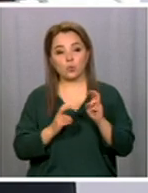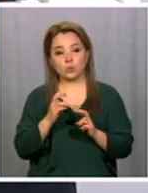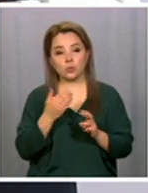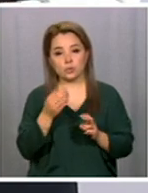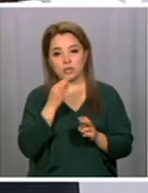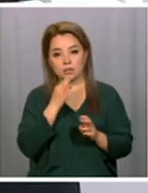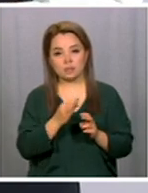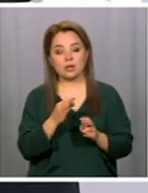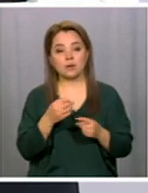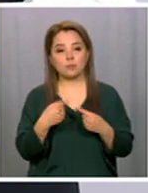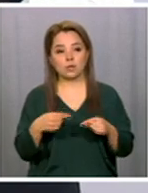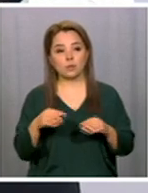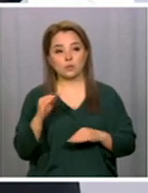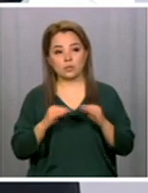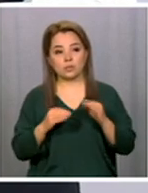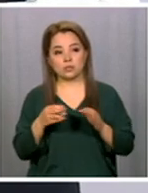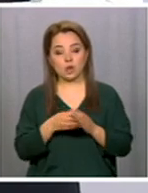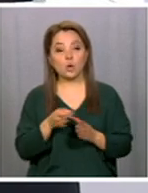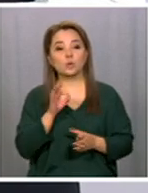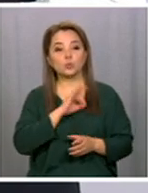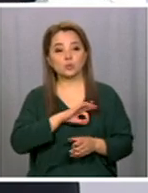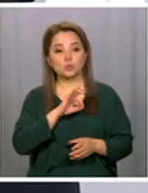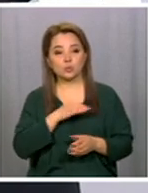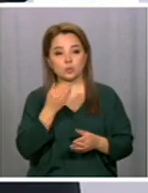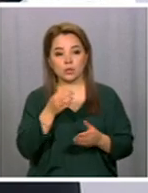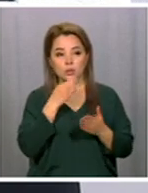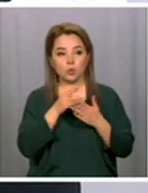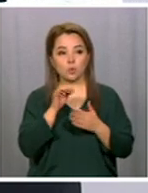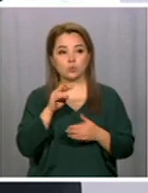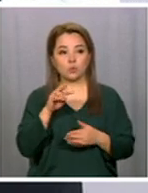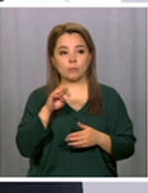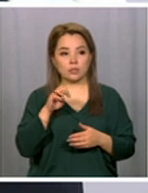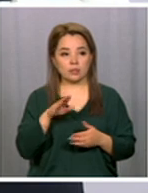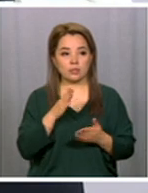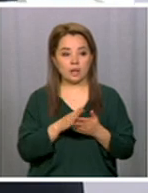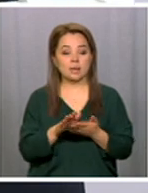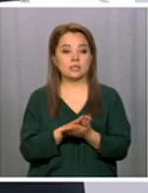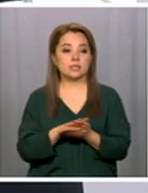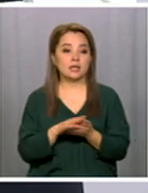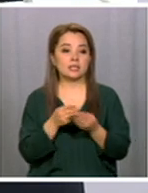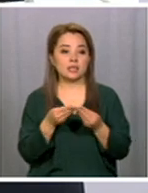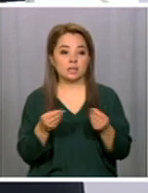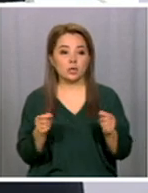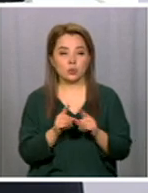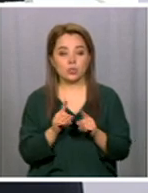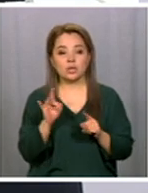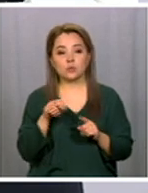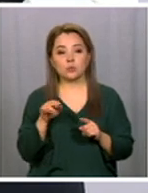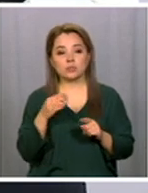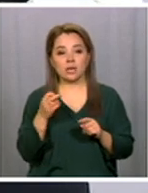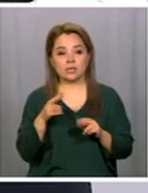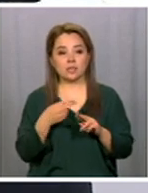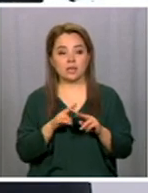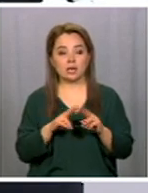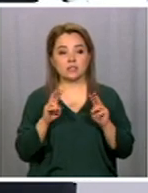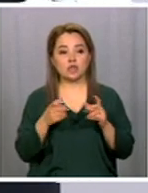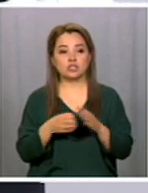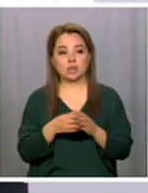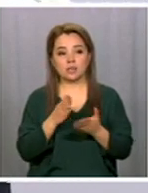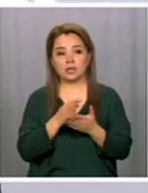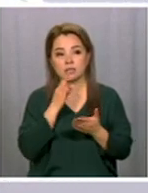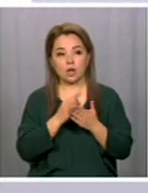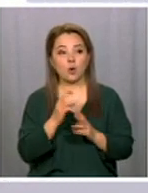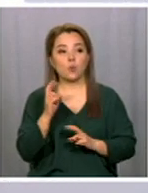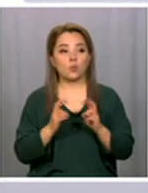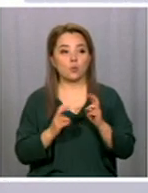яғни продуценттер, тұтынушылар, консументтер, ыдыратушылар, редуценттер жатады.